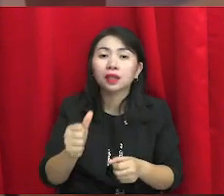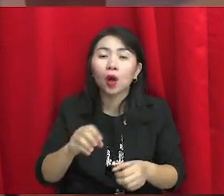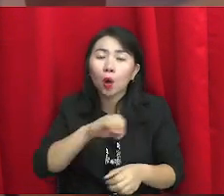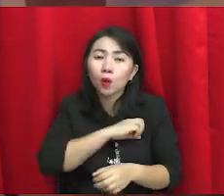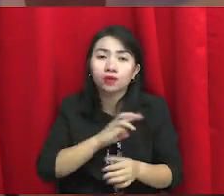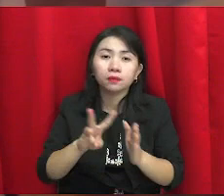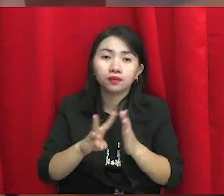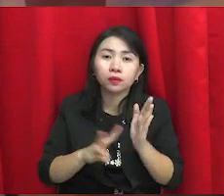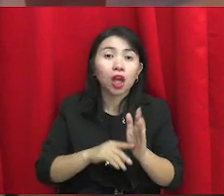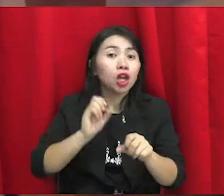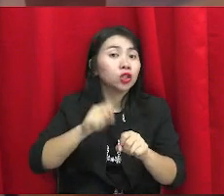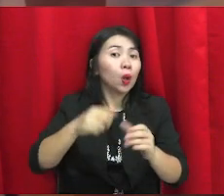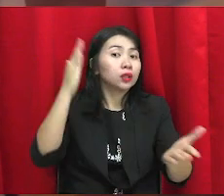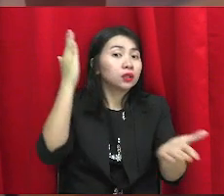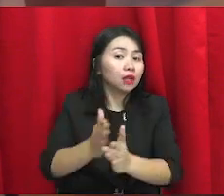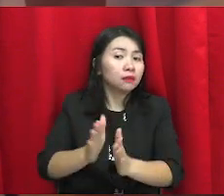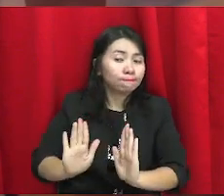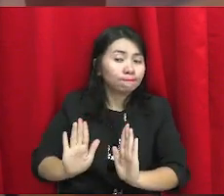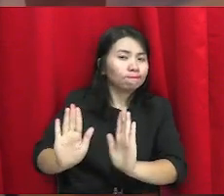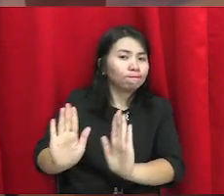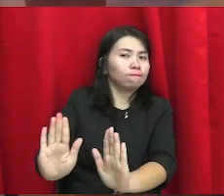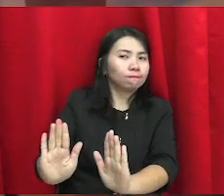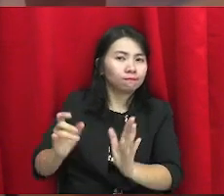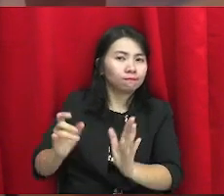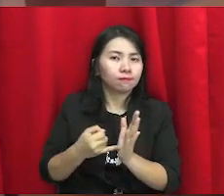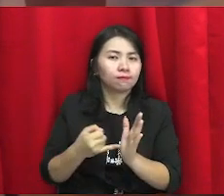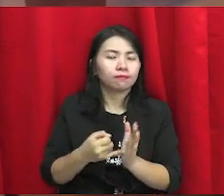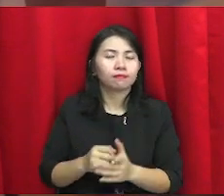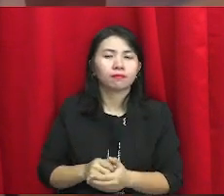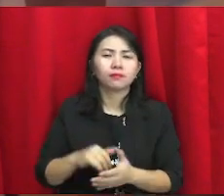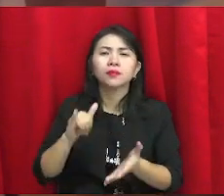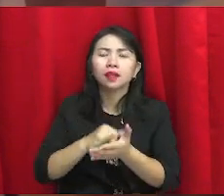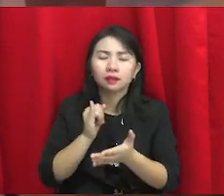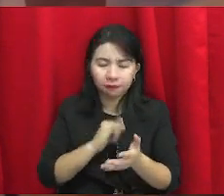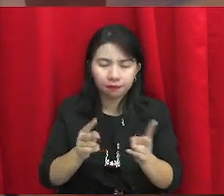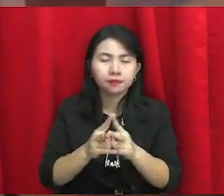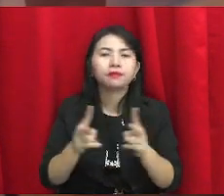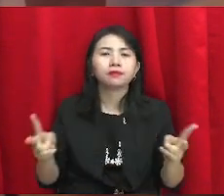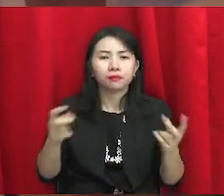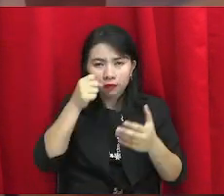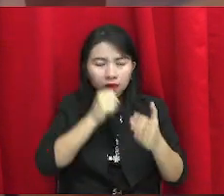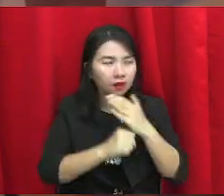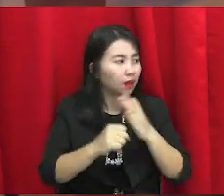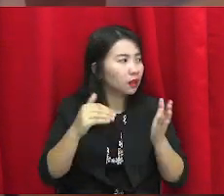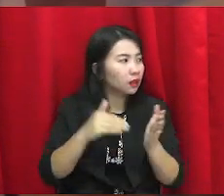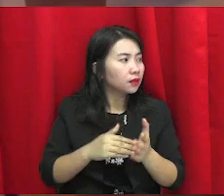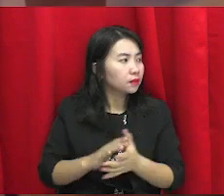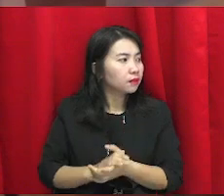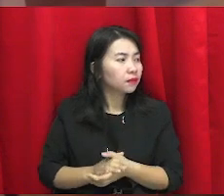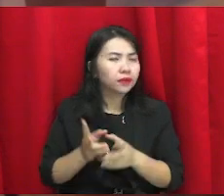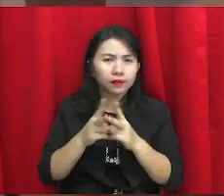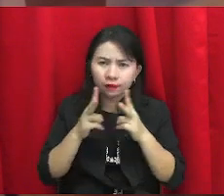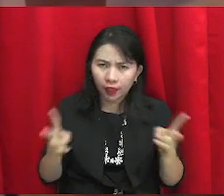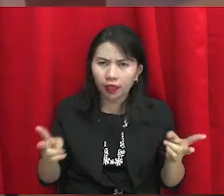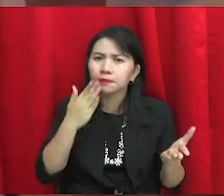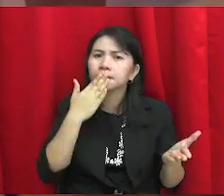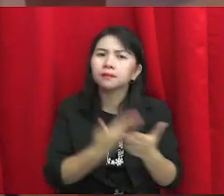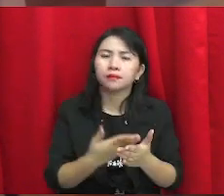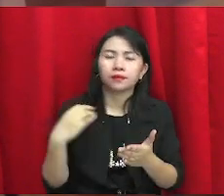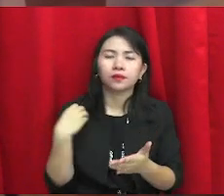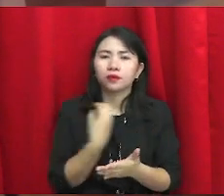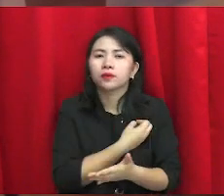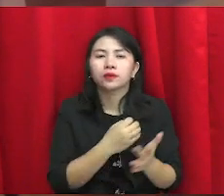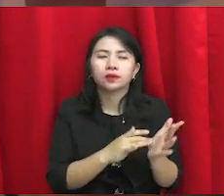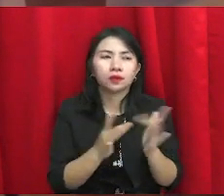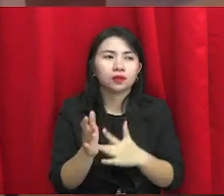ipilit. Diba? Ganun lang naman kasimple yun, mga kapatid. Kaya ang sinasabi ko sa inyo, napakaganda, napakabuti ng Panginoon Jesucristo sa